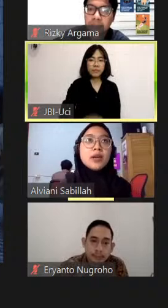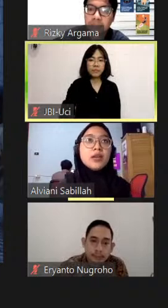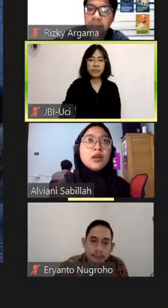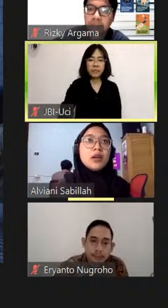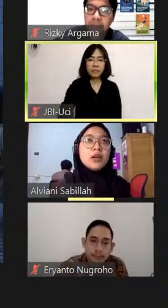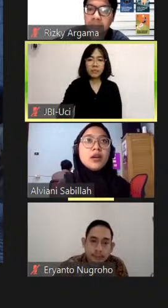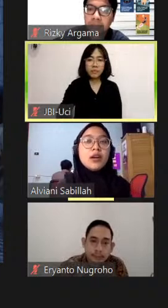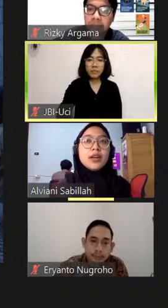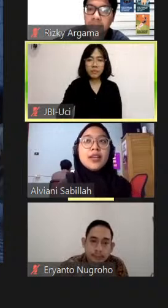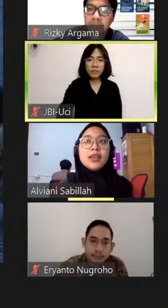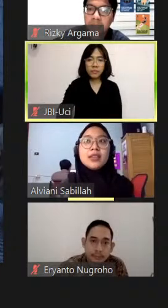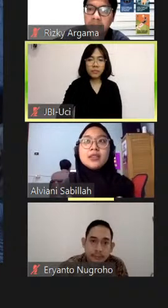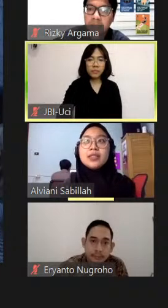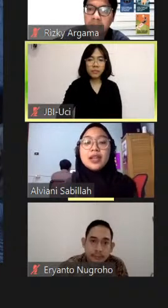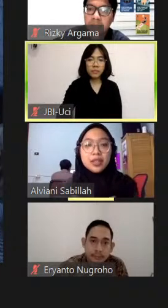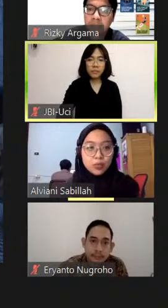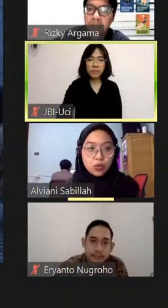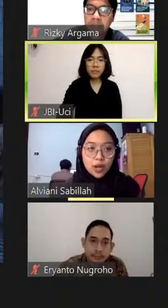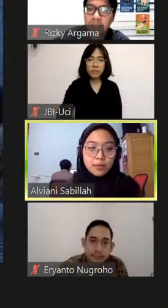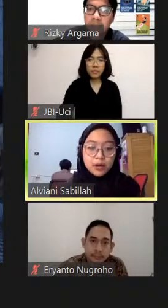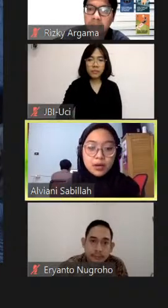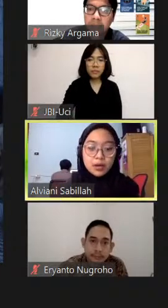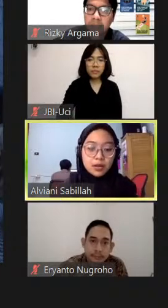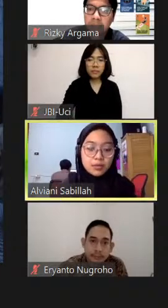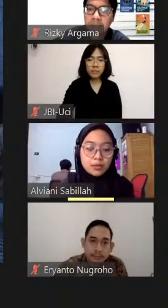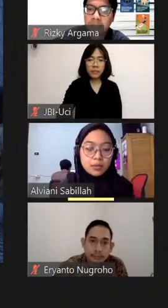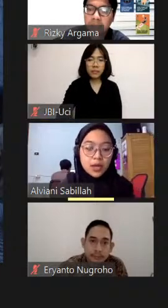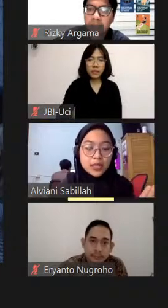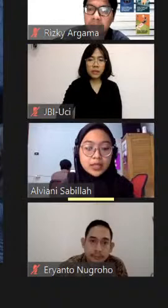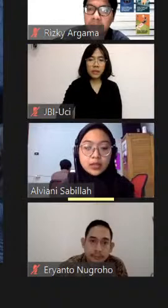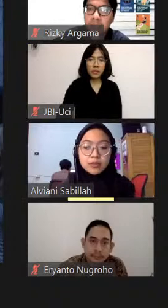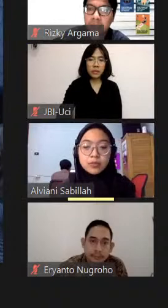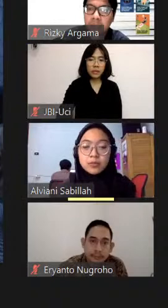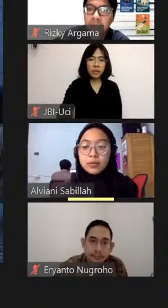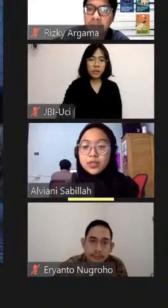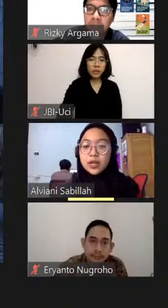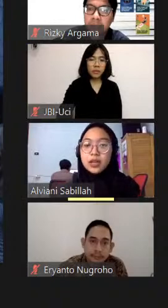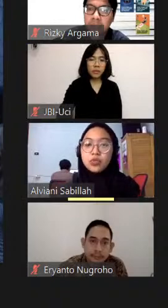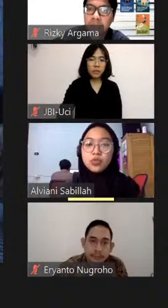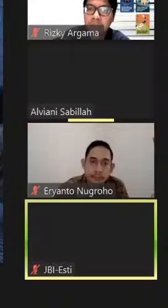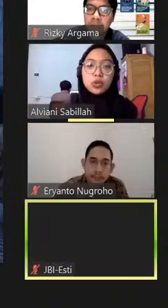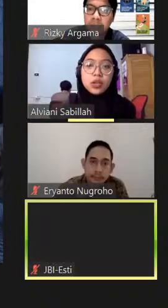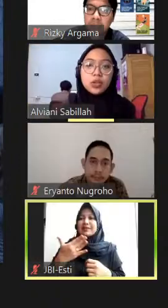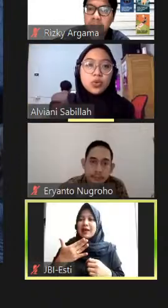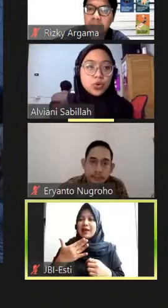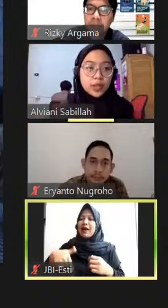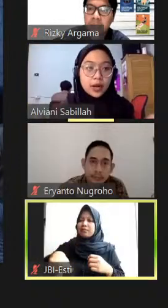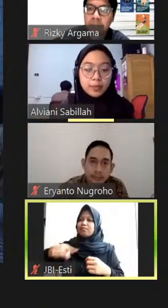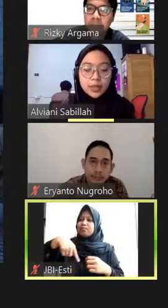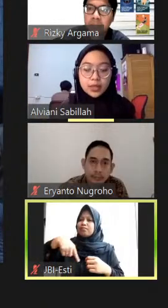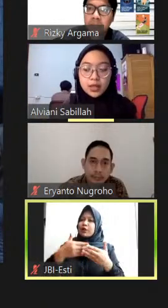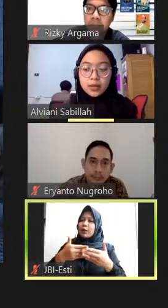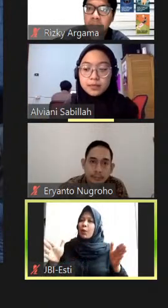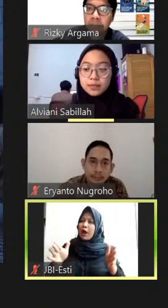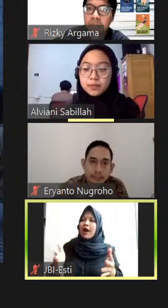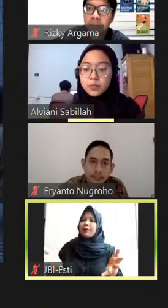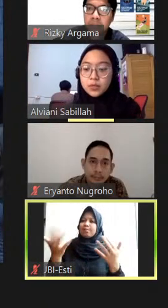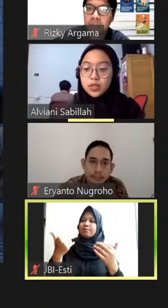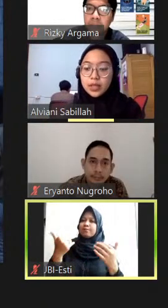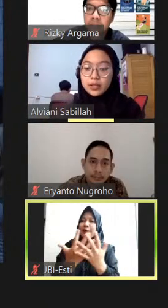kan memang secara terbuka mengajak masyarakat untuk turut terlibat